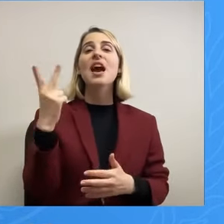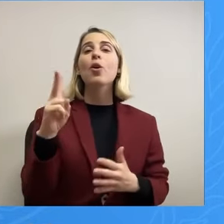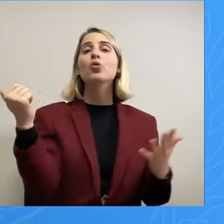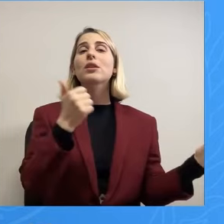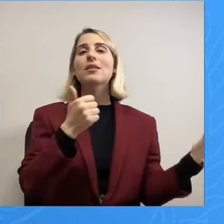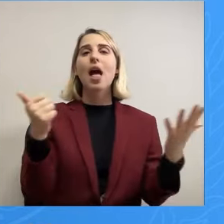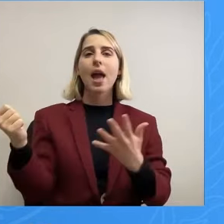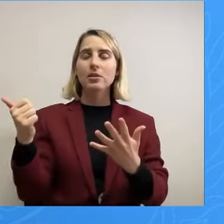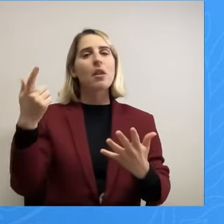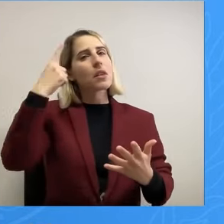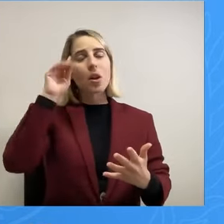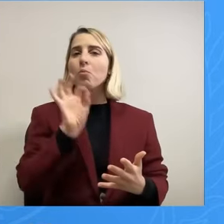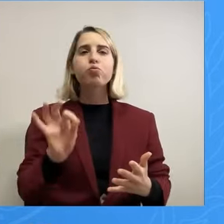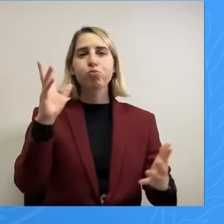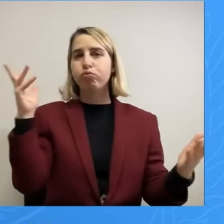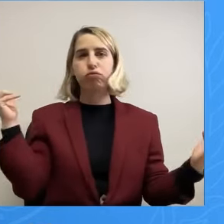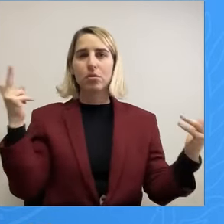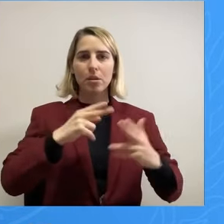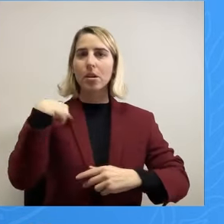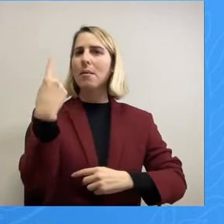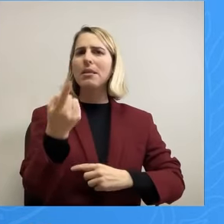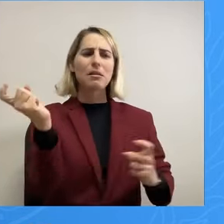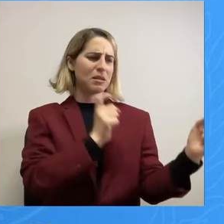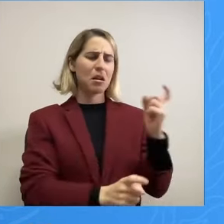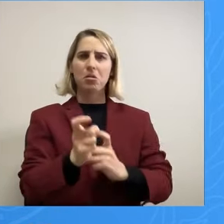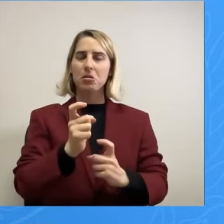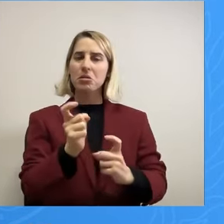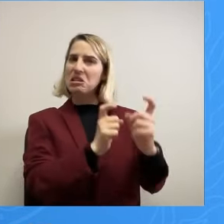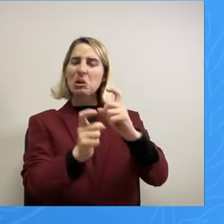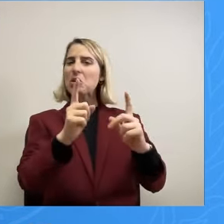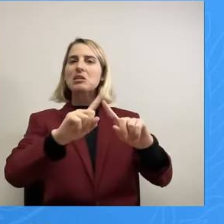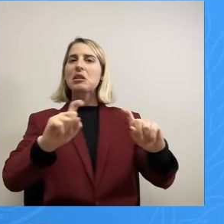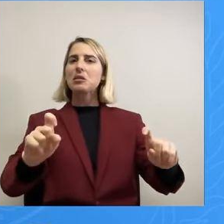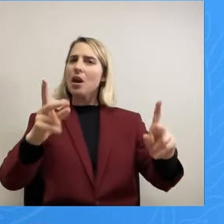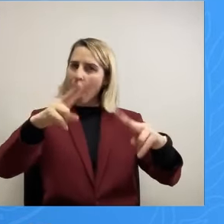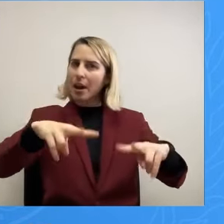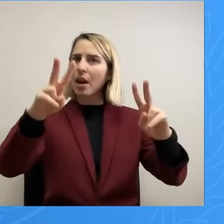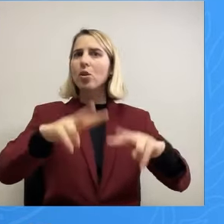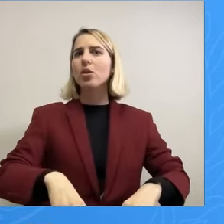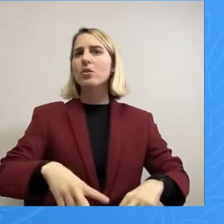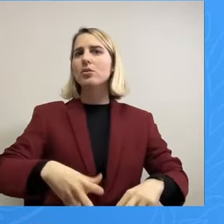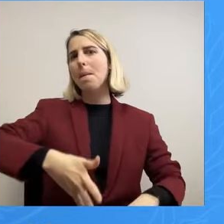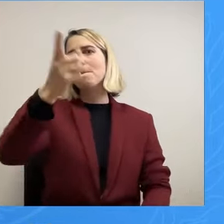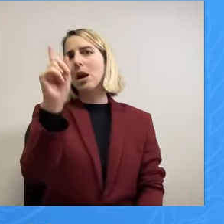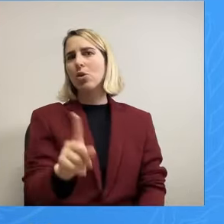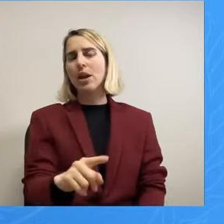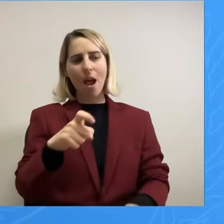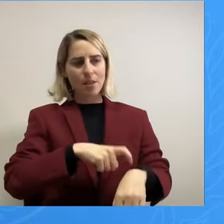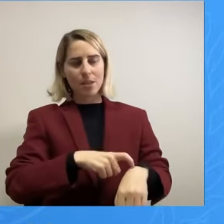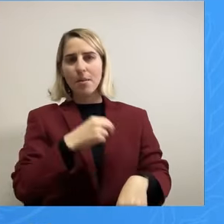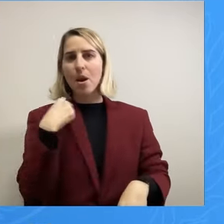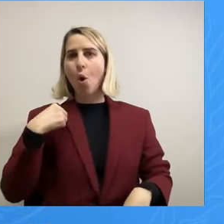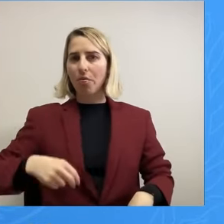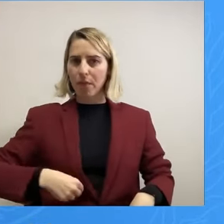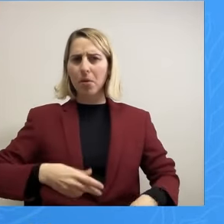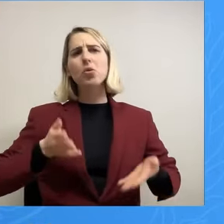σταματήσει, και μετά να τσακώνεστε. Σε τι τσακώνεστε? Αναγνωρίστε, κύριε Μπακογιάννη, ο Δήμαρχος το τρέχει το έργο, το